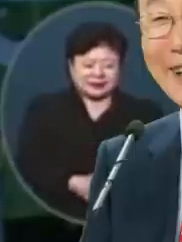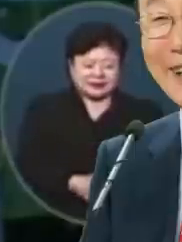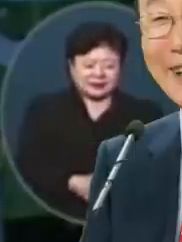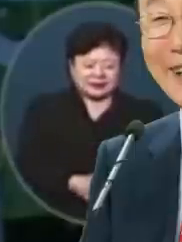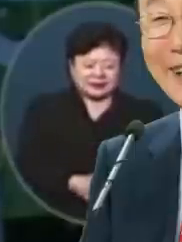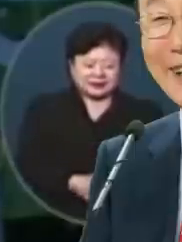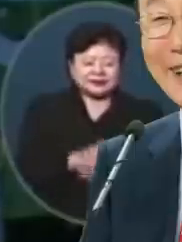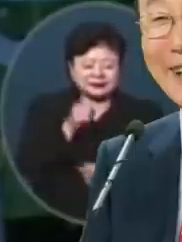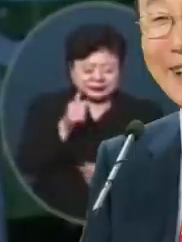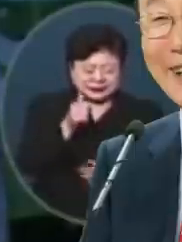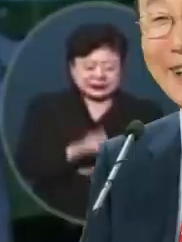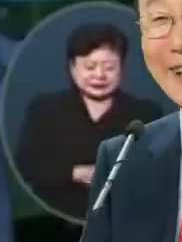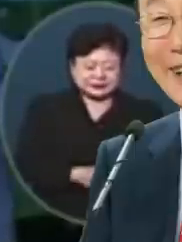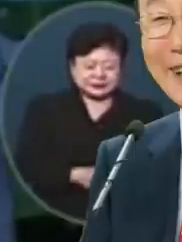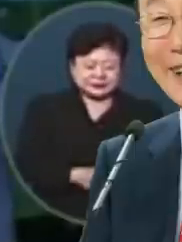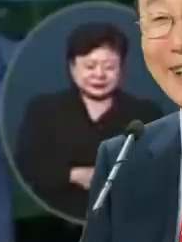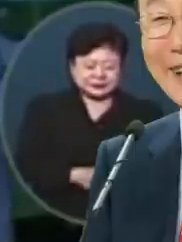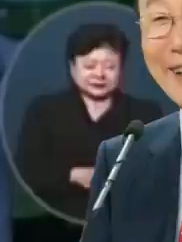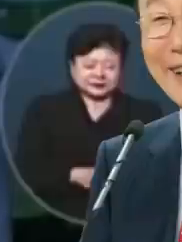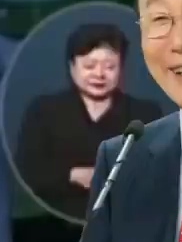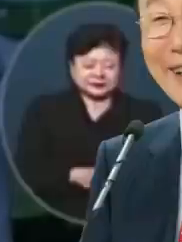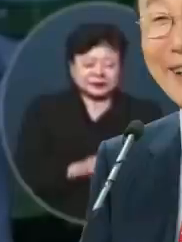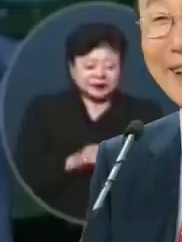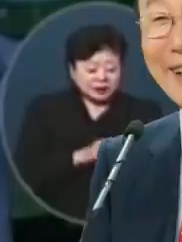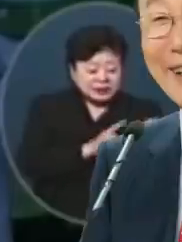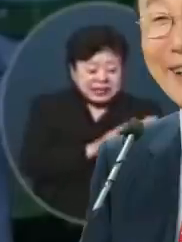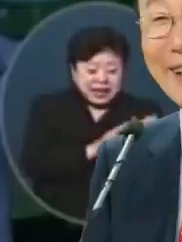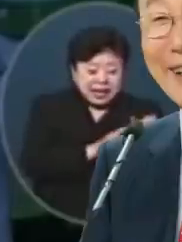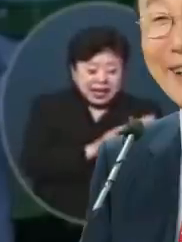남자인 것입니다. 남자는 여자가